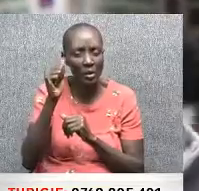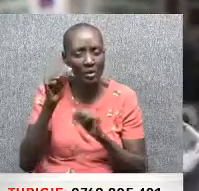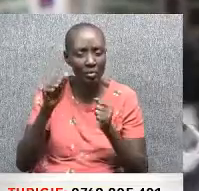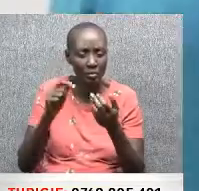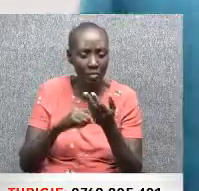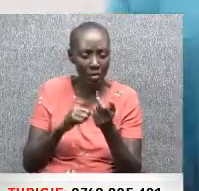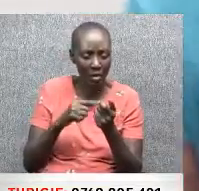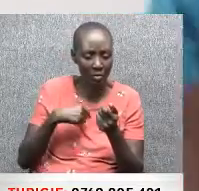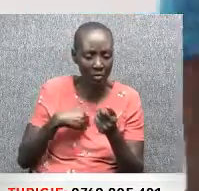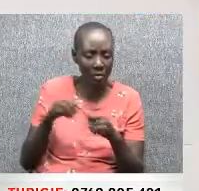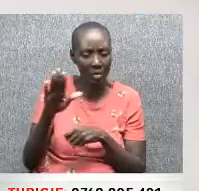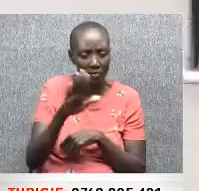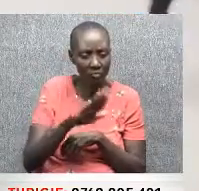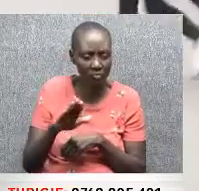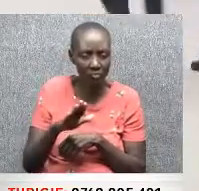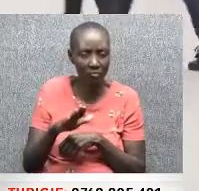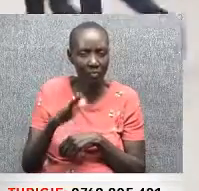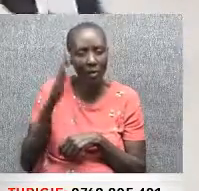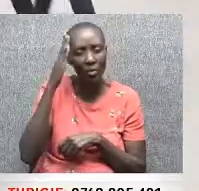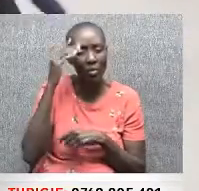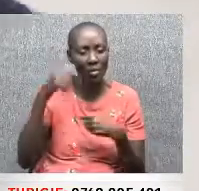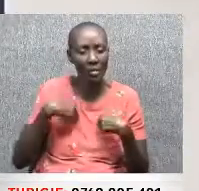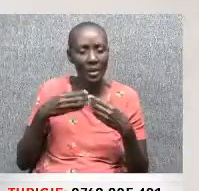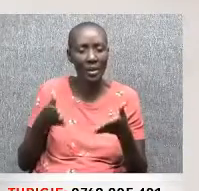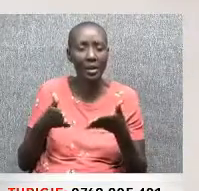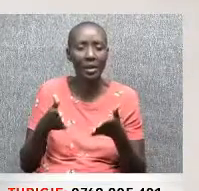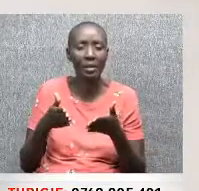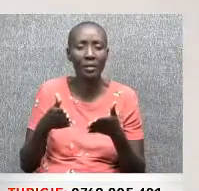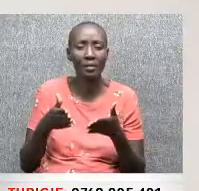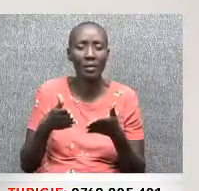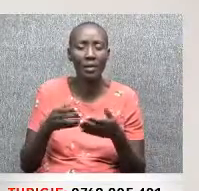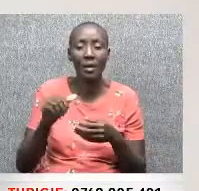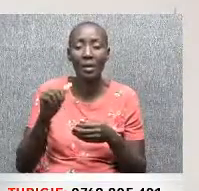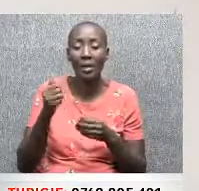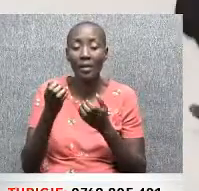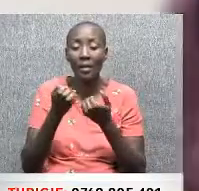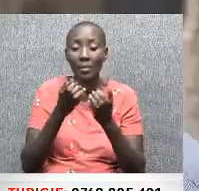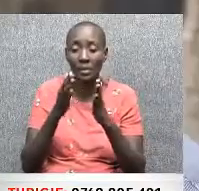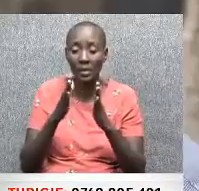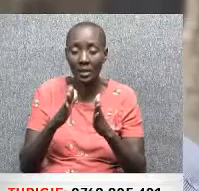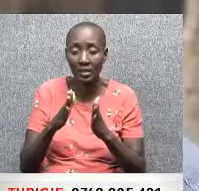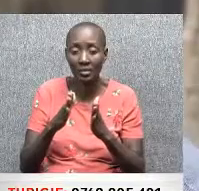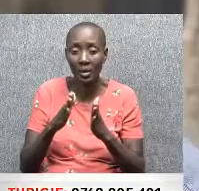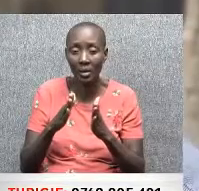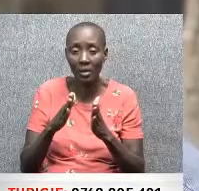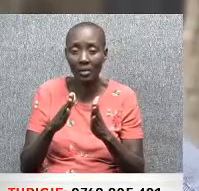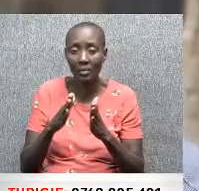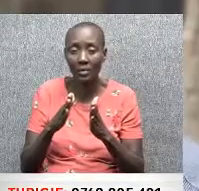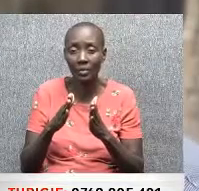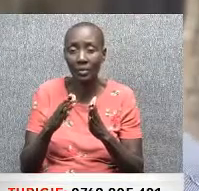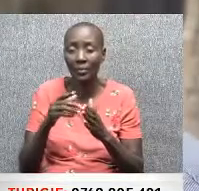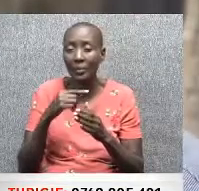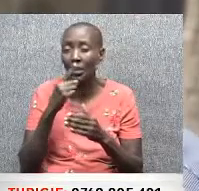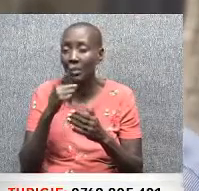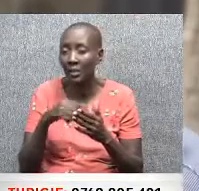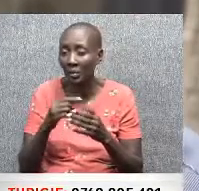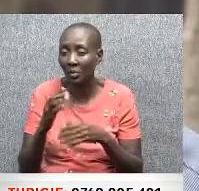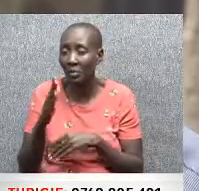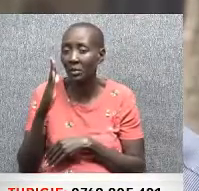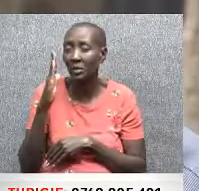niko. Jonathan Kiguto ambaye ni mfanyabiashara katika jiji la Nairobi bado angali na tashwishi kuhusiana na usalama wa